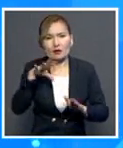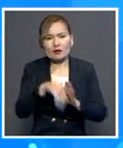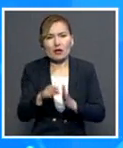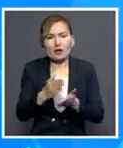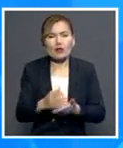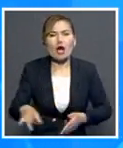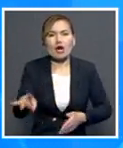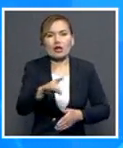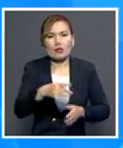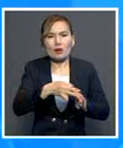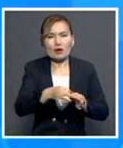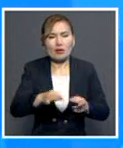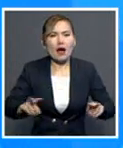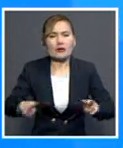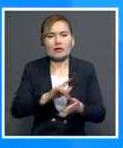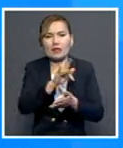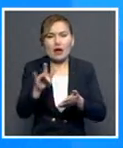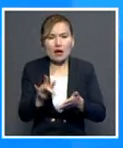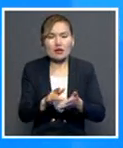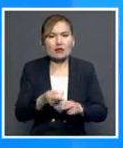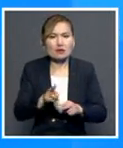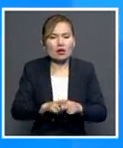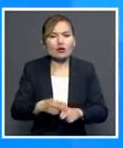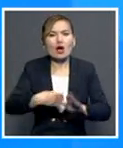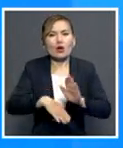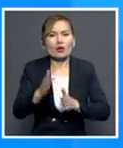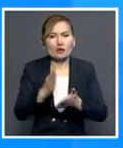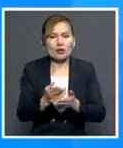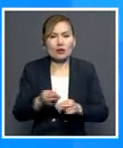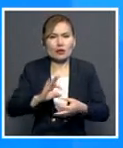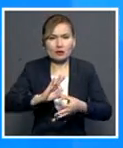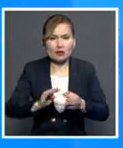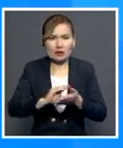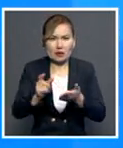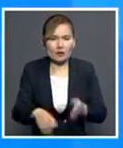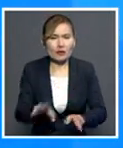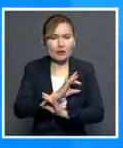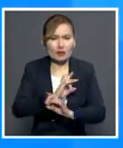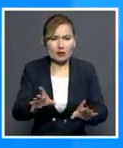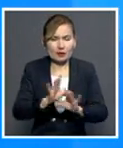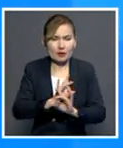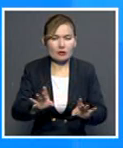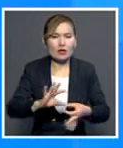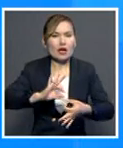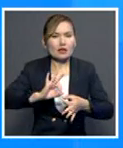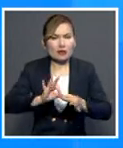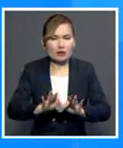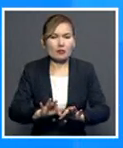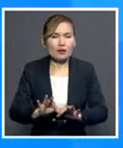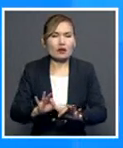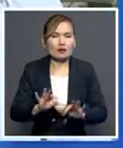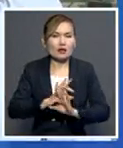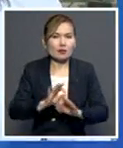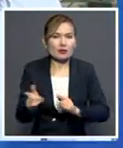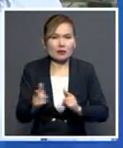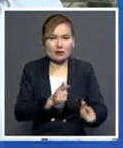Бұл республика бойынша Астанадан кейінгі екінші көрсеткіш. Дәл қазір тілшіміз Жазира Досмағанбет Ақжайық өңірінен тікелей